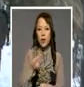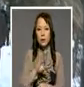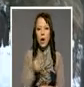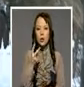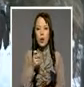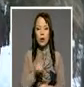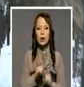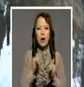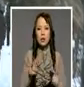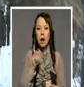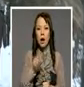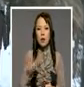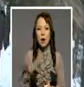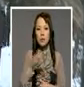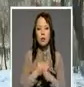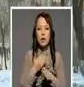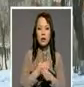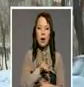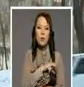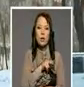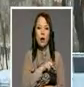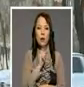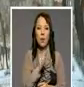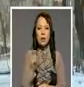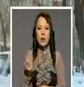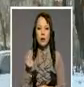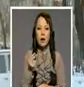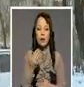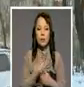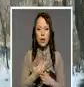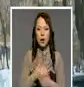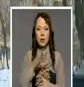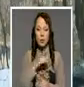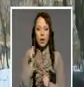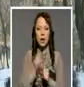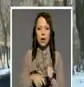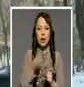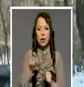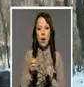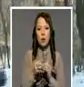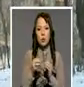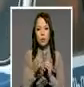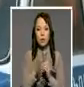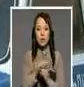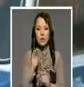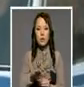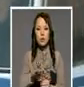200-ден астам адамға қаржылай сыйақы беріпті. Полицейлерге көмектескен әрбір тұрғын 10-15 мың